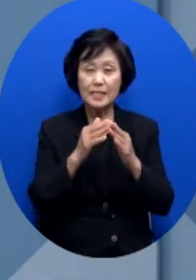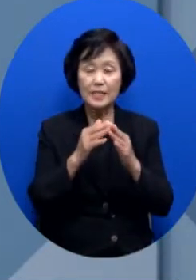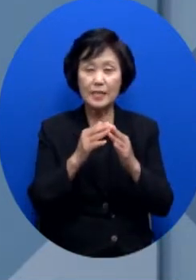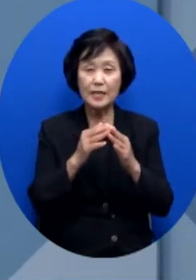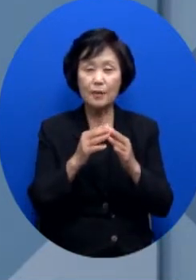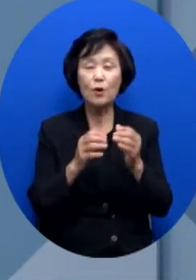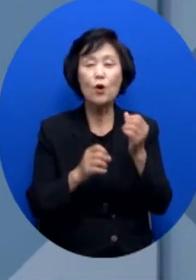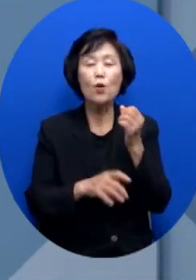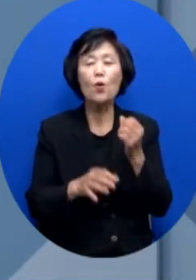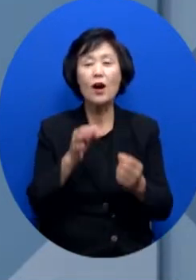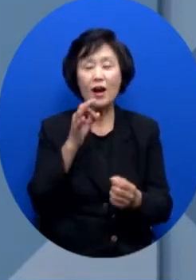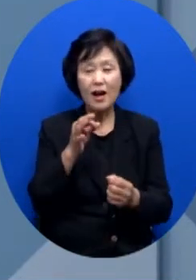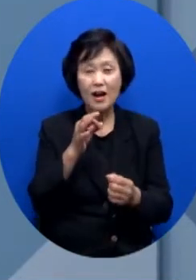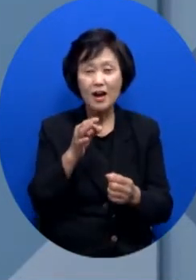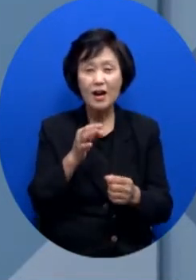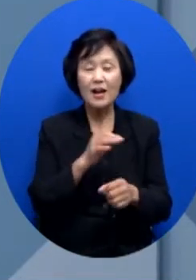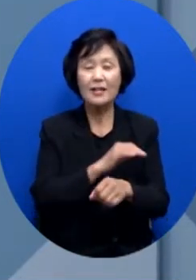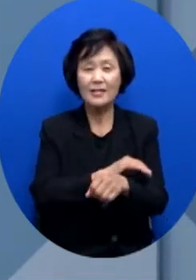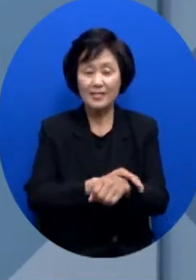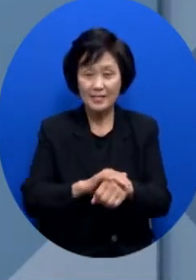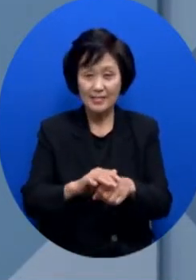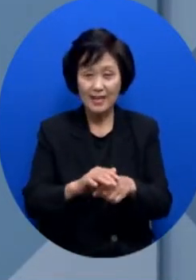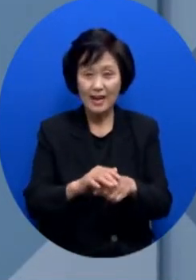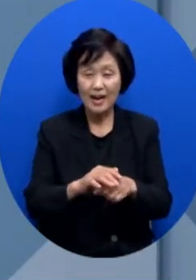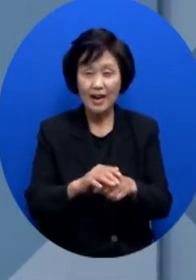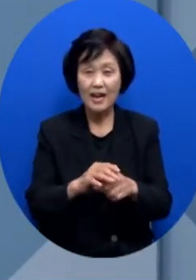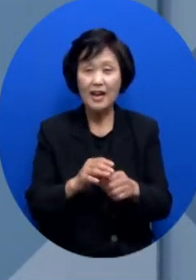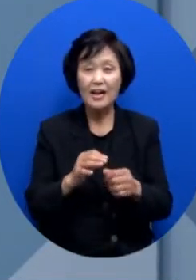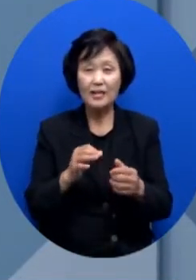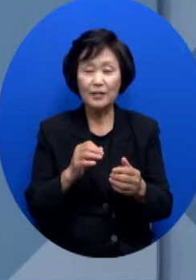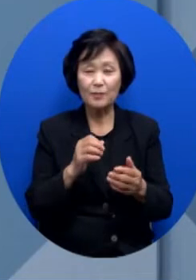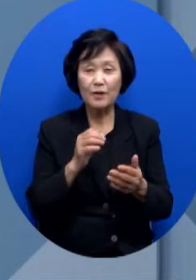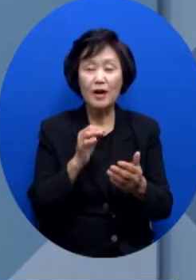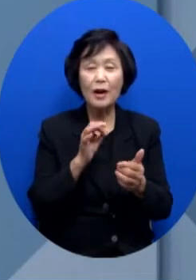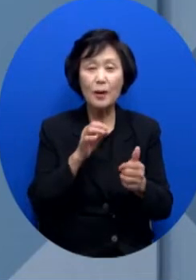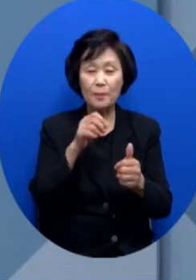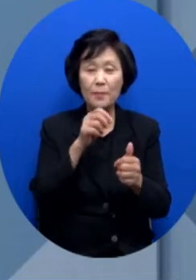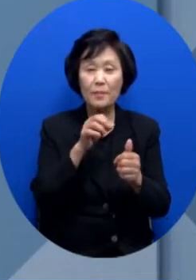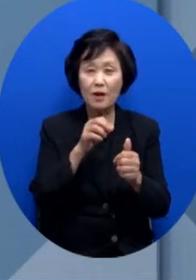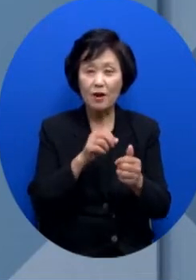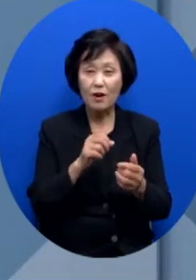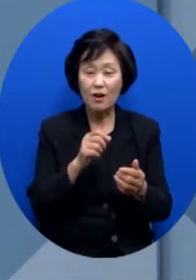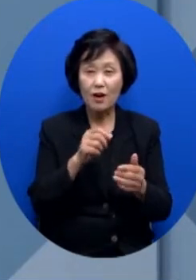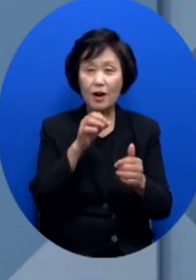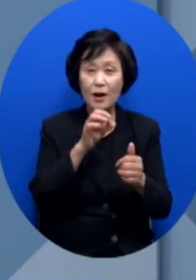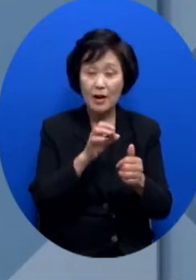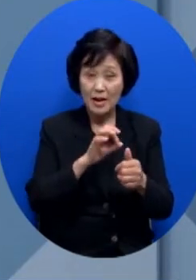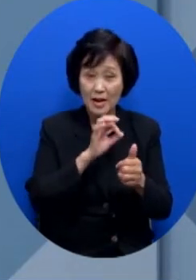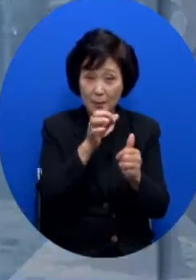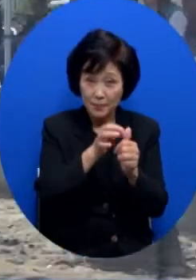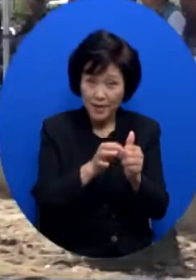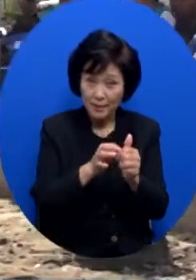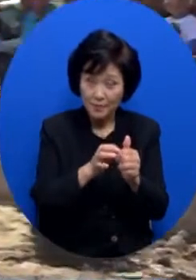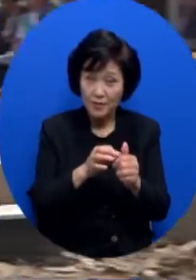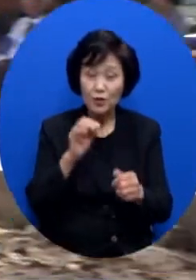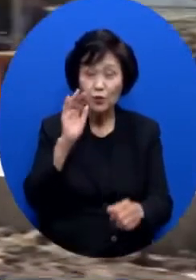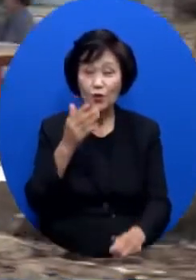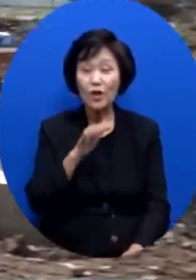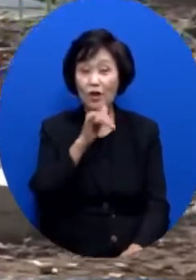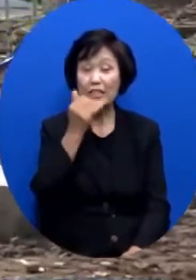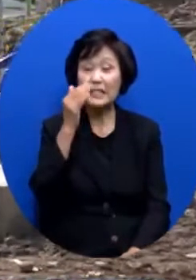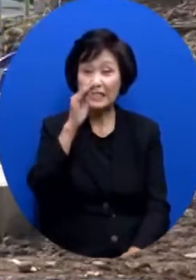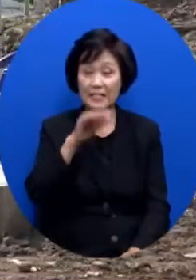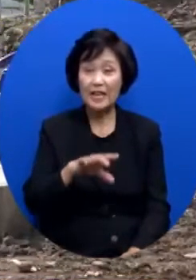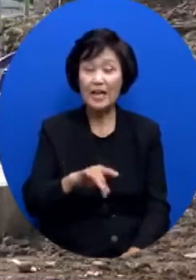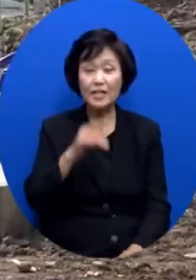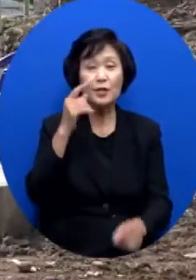장기간에 홈 파트너들이 상환하게 되어 있습니다. 저희들은 시작하면서 초대 이사장님이신 정삼수